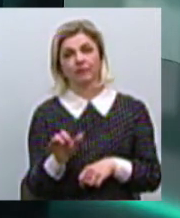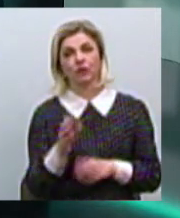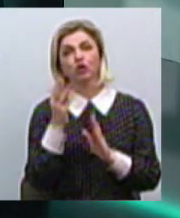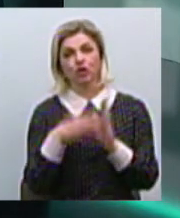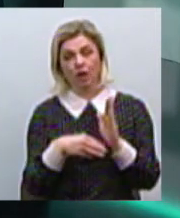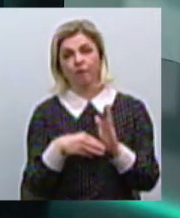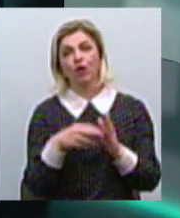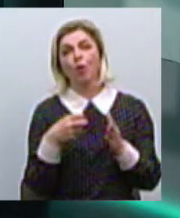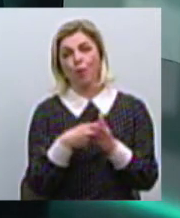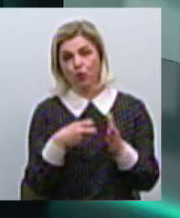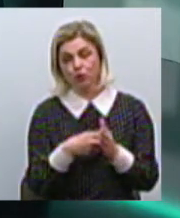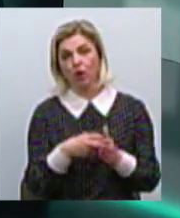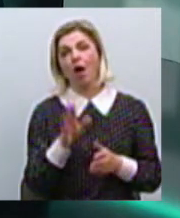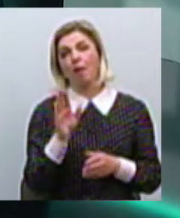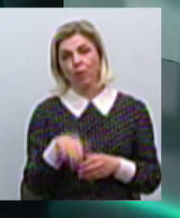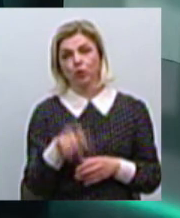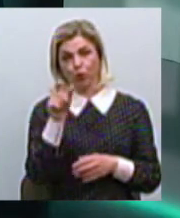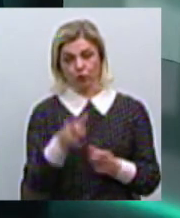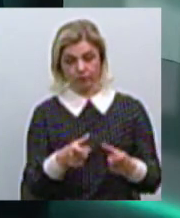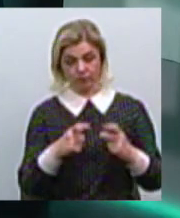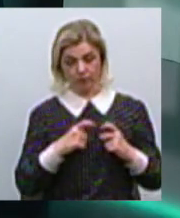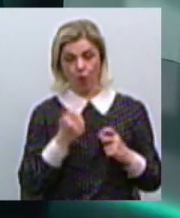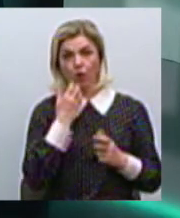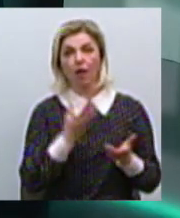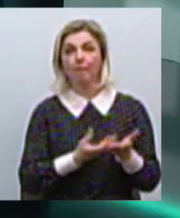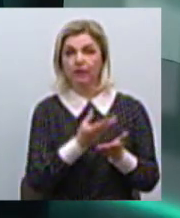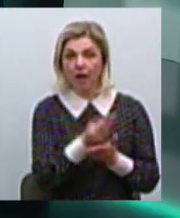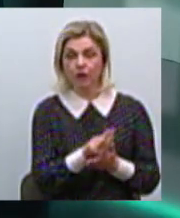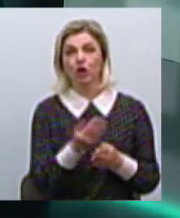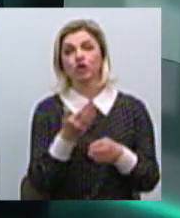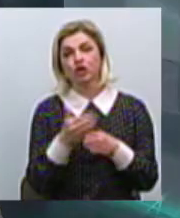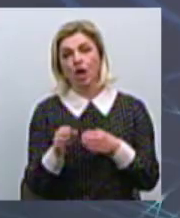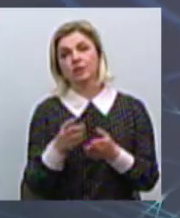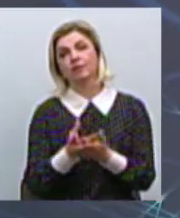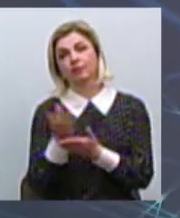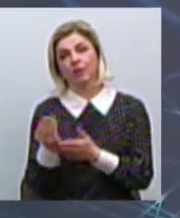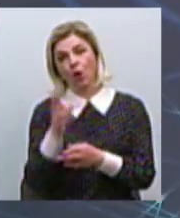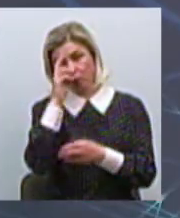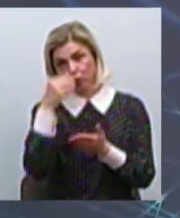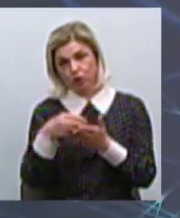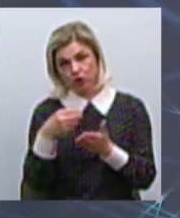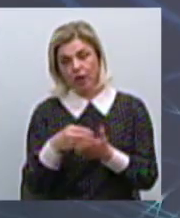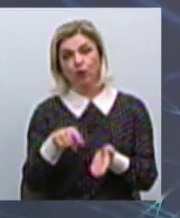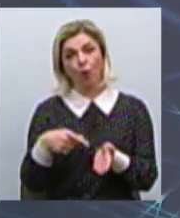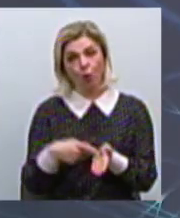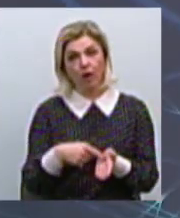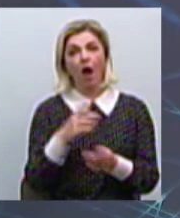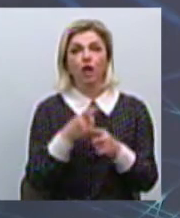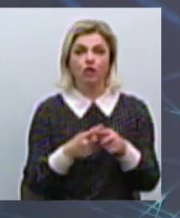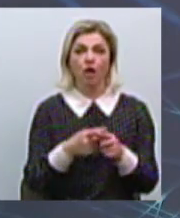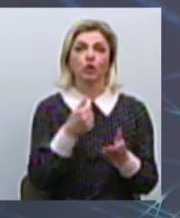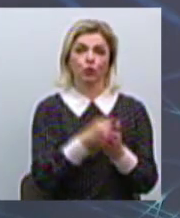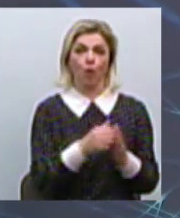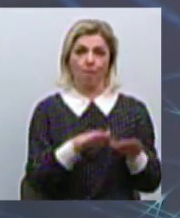до поштою, і потім вже людина, коли сплачує, то частина йде до державного бюджету, то частина до місцевого. От так воно має